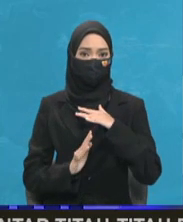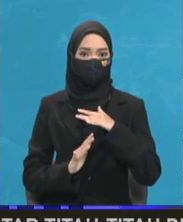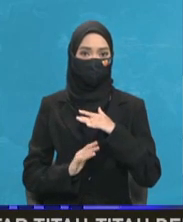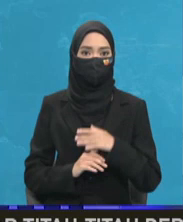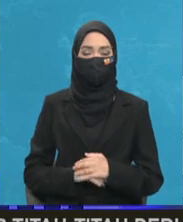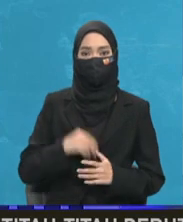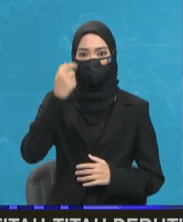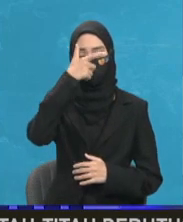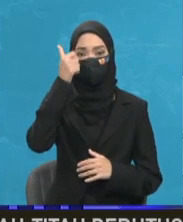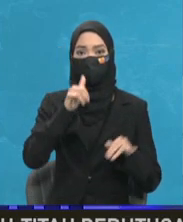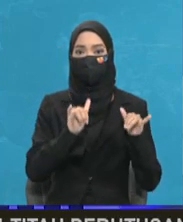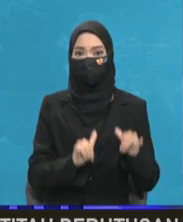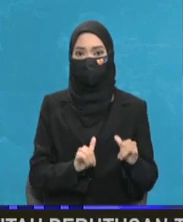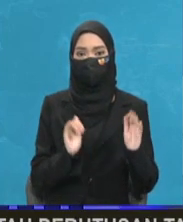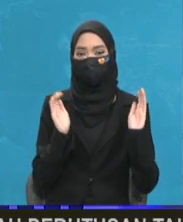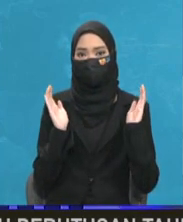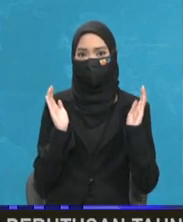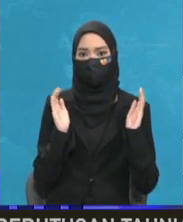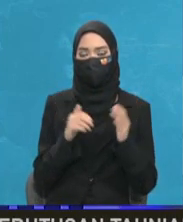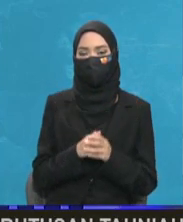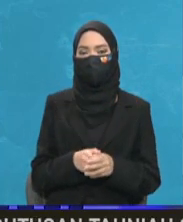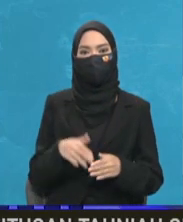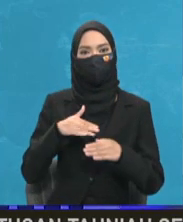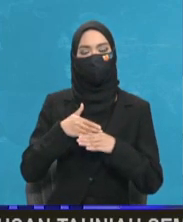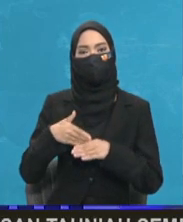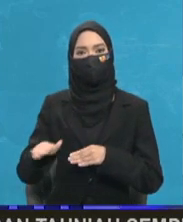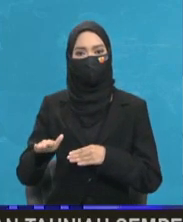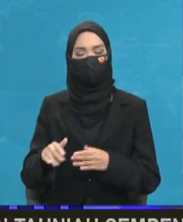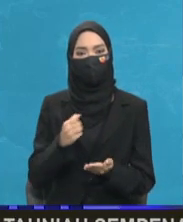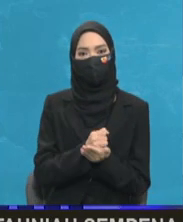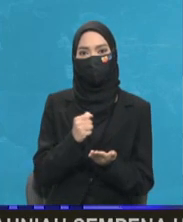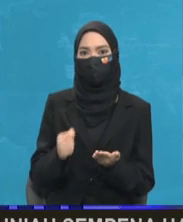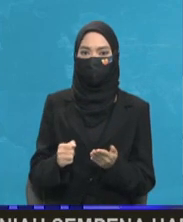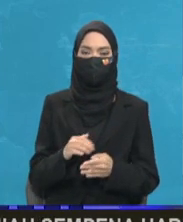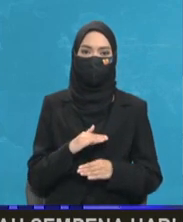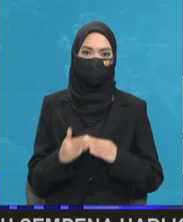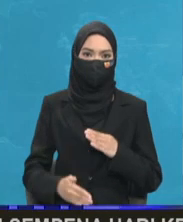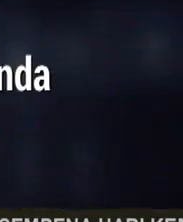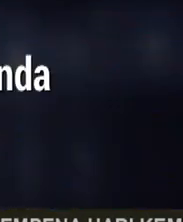Chrome tinggal di negara ini setelah pas impressions of a